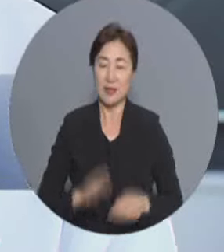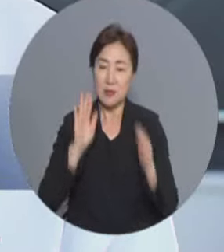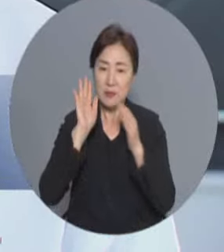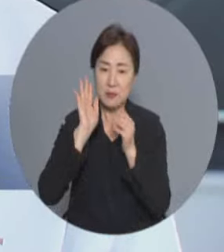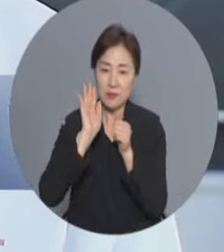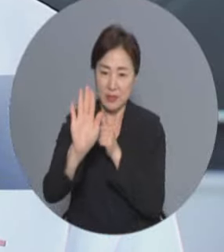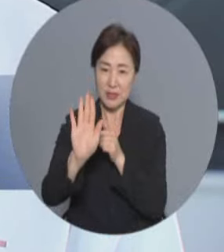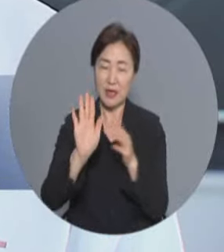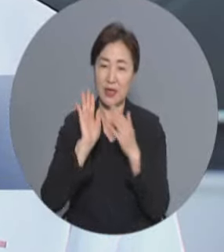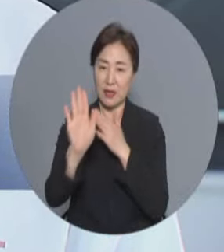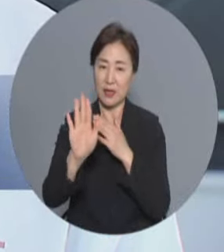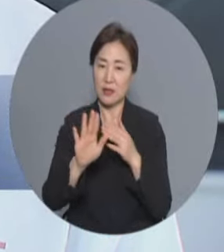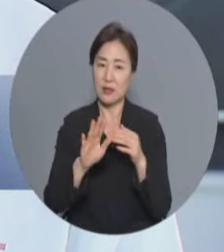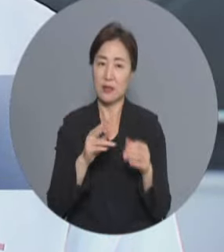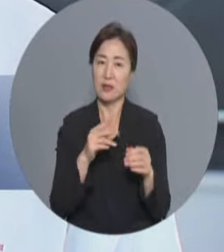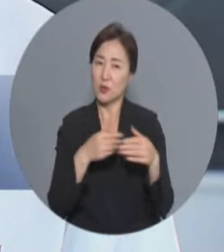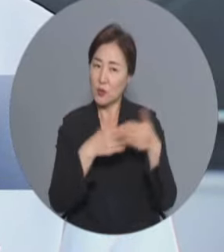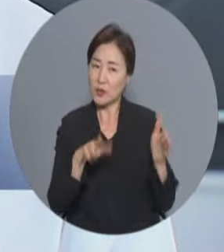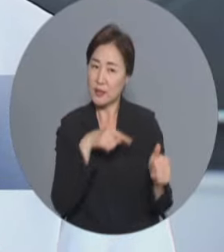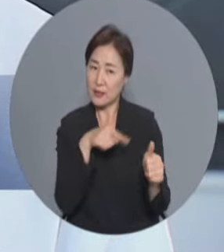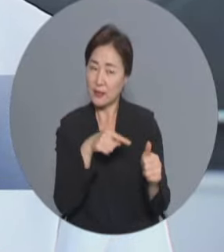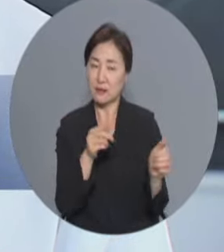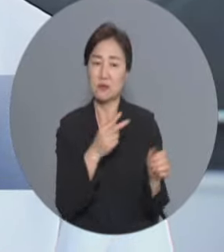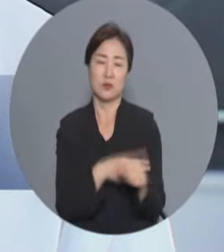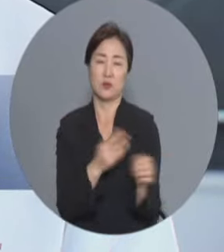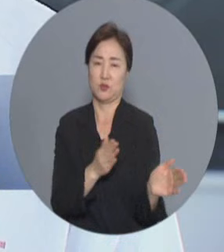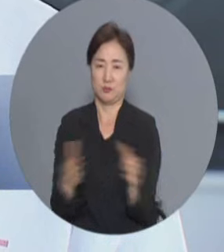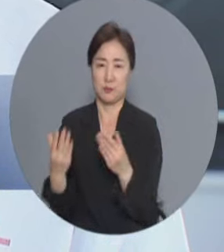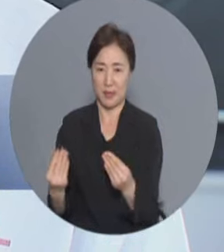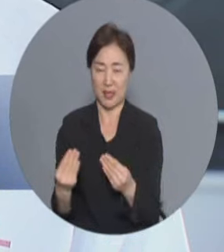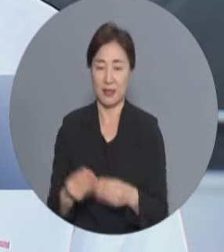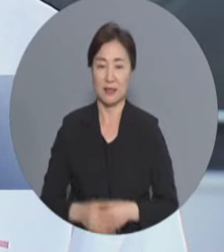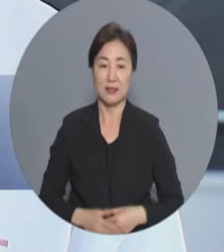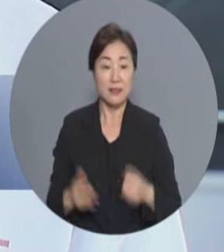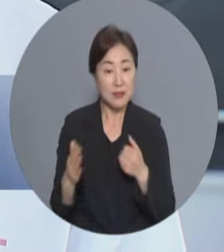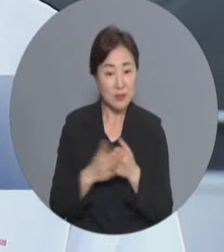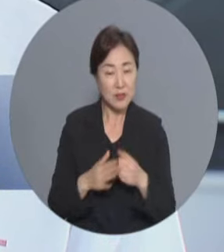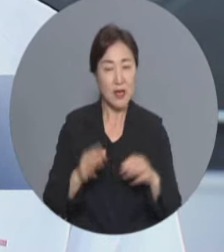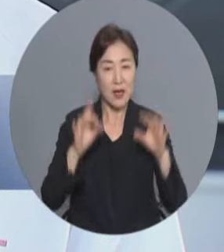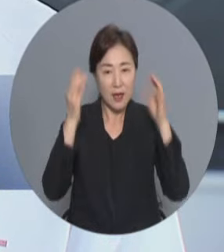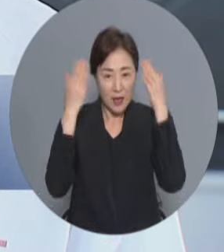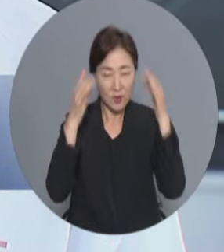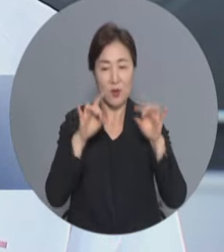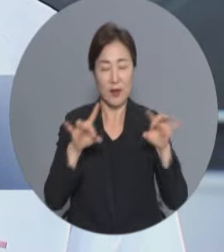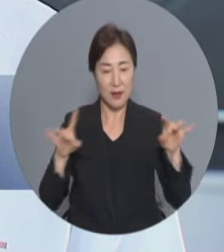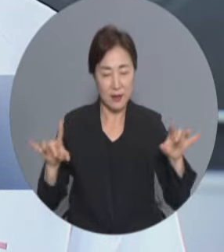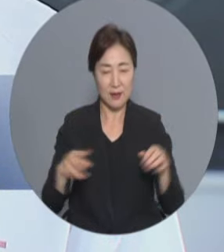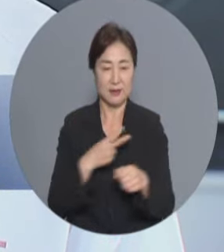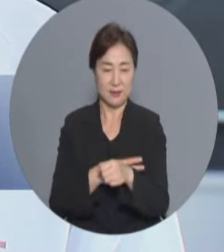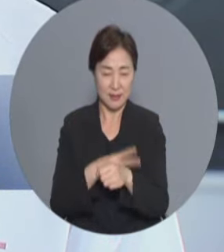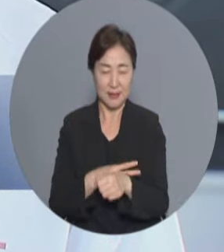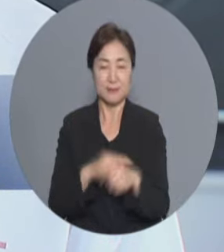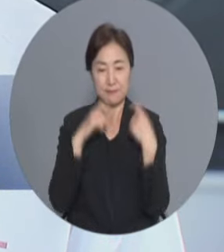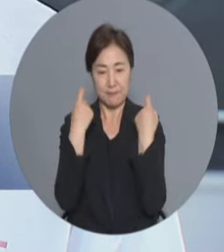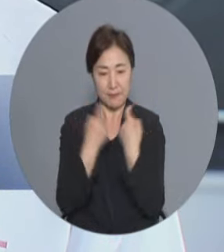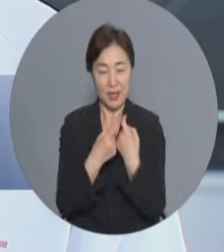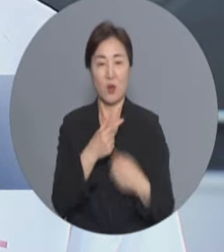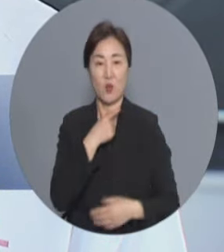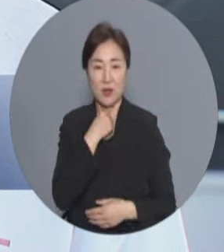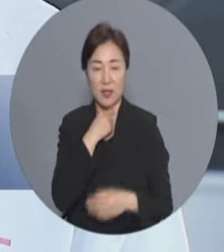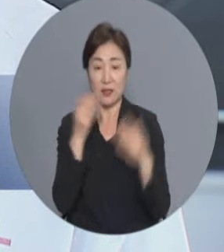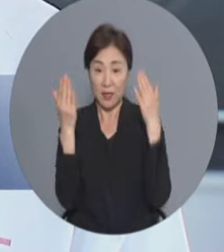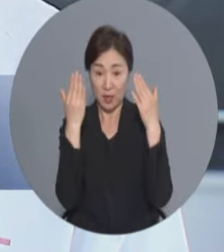미래교실을 가르칠 선생님들이 준비가 돼 있거든요. 그래서 학교마다 또 선생님들이 원하는